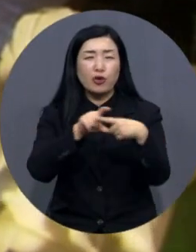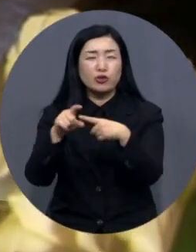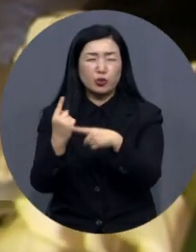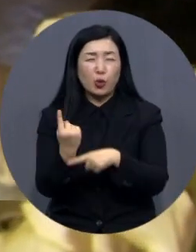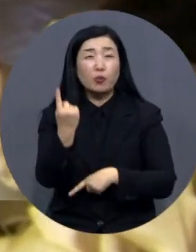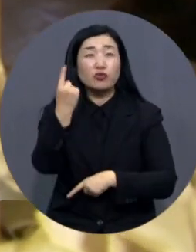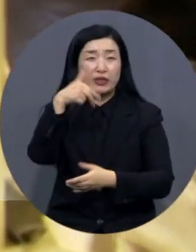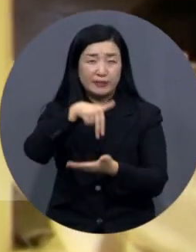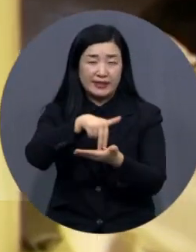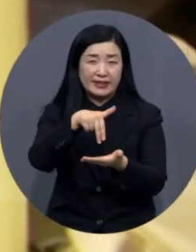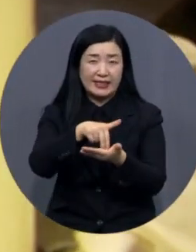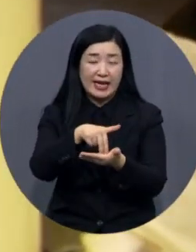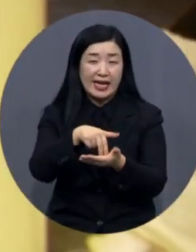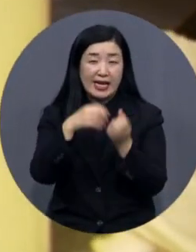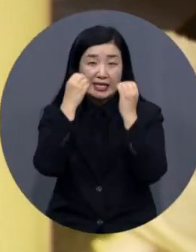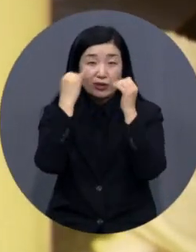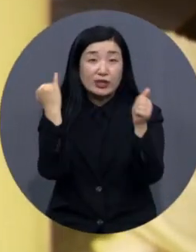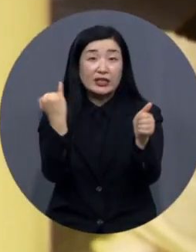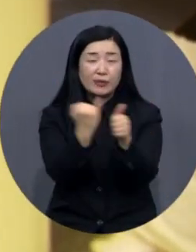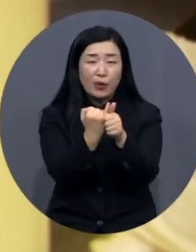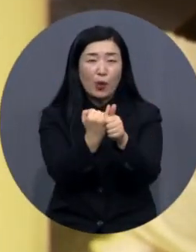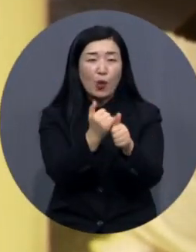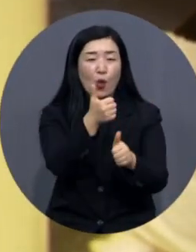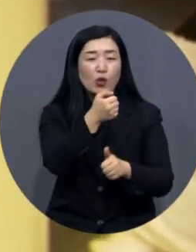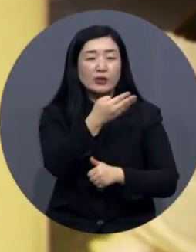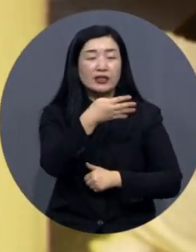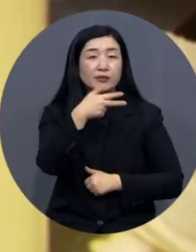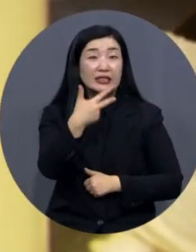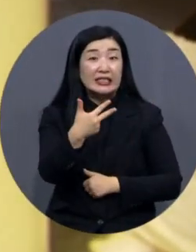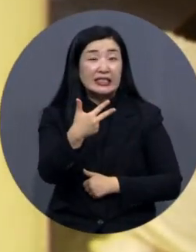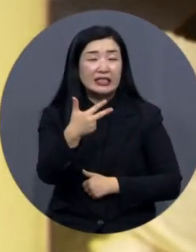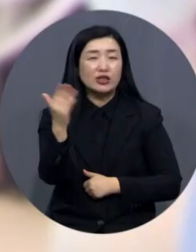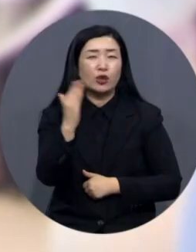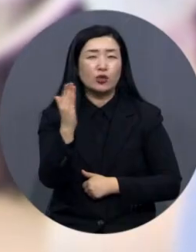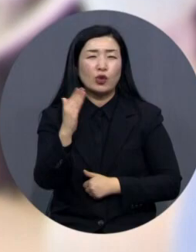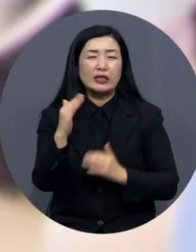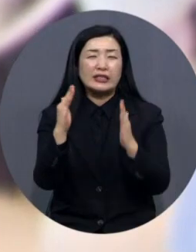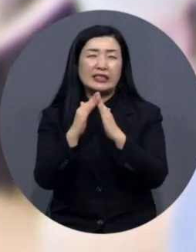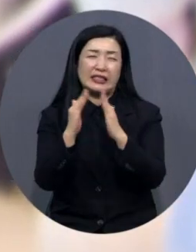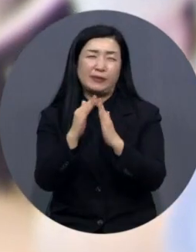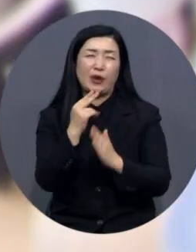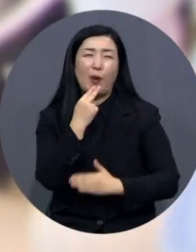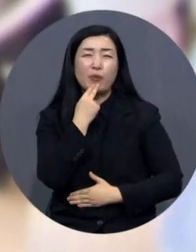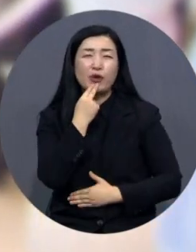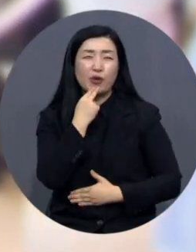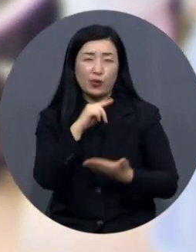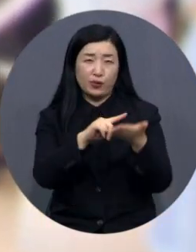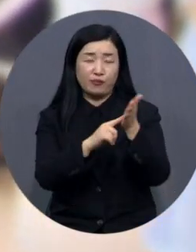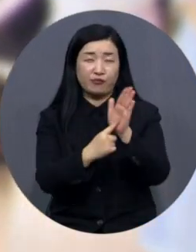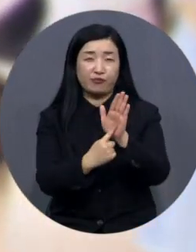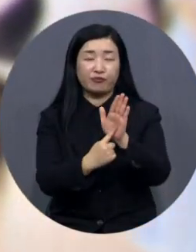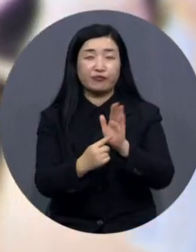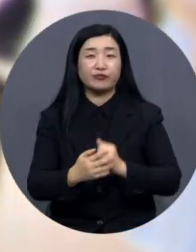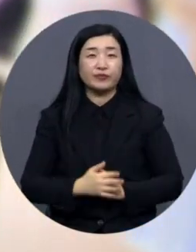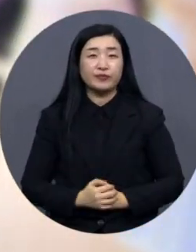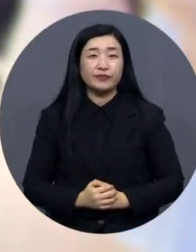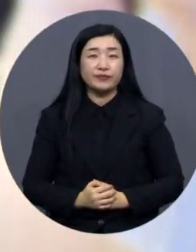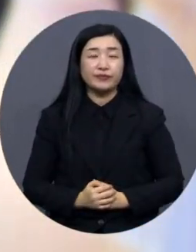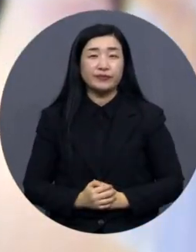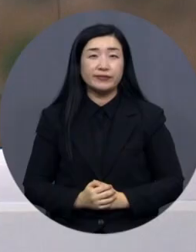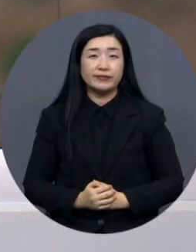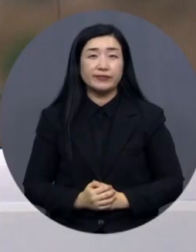높았으며 초혼 신혼부부의 54.7%는 무주택자인 것으로 나타났습니다.